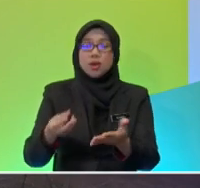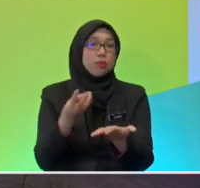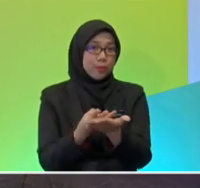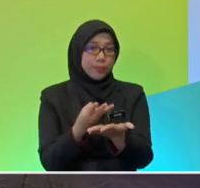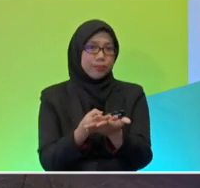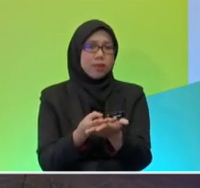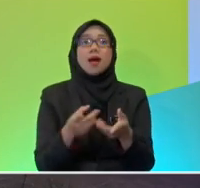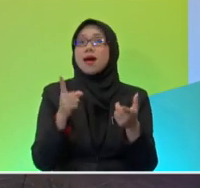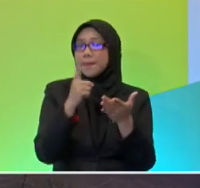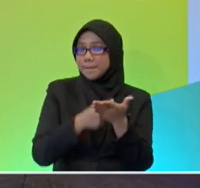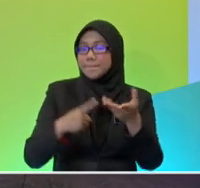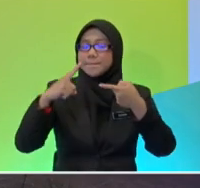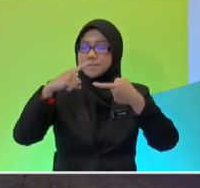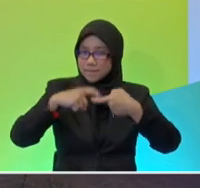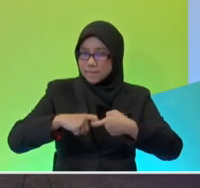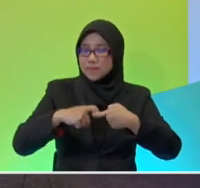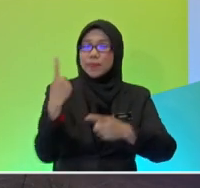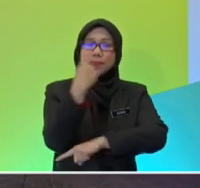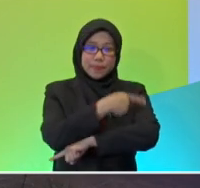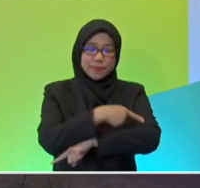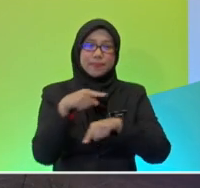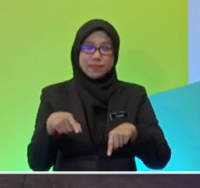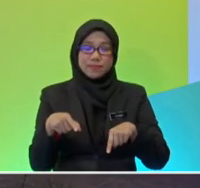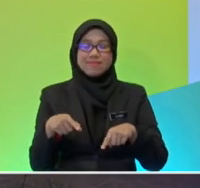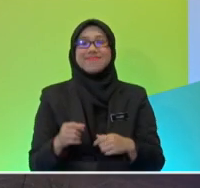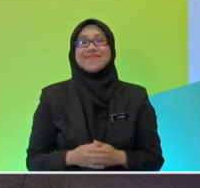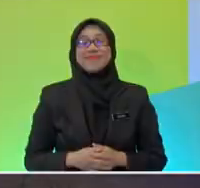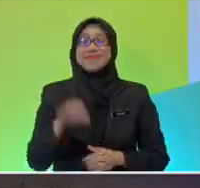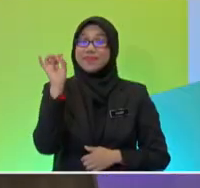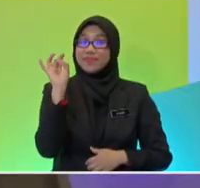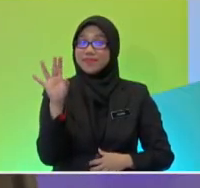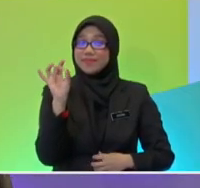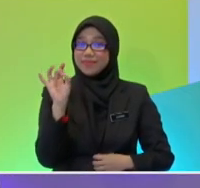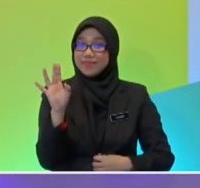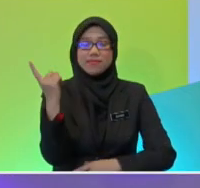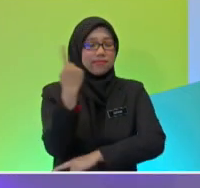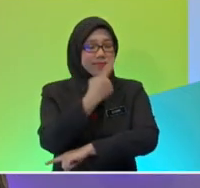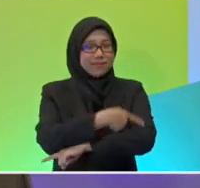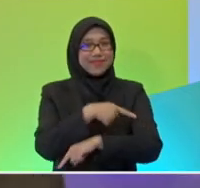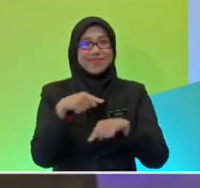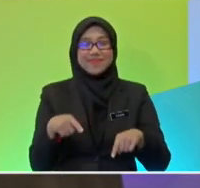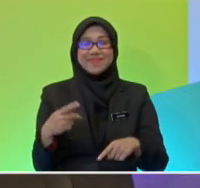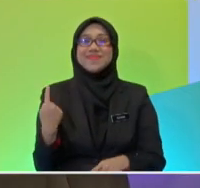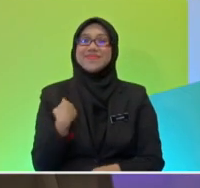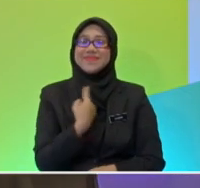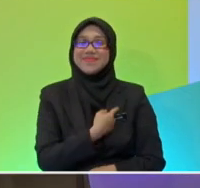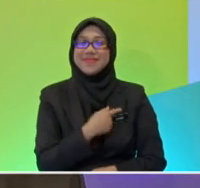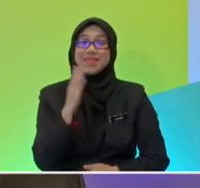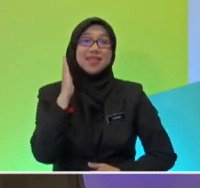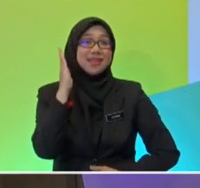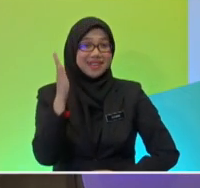kaitan dengan pembelajaran kita hari ini Ustadzah Baiklah pada hari ini kita akan mempelajari